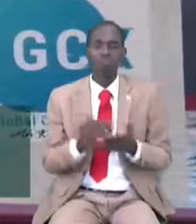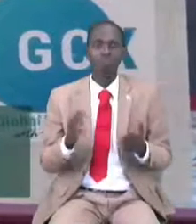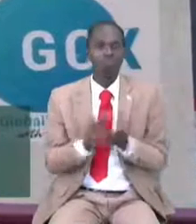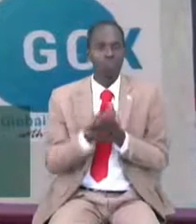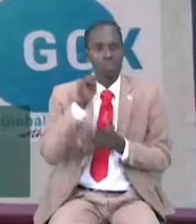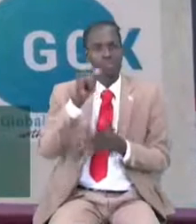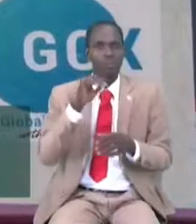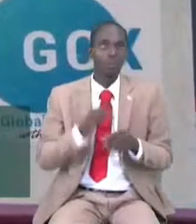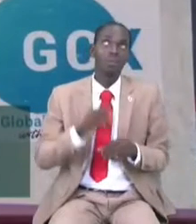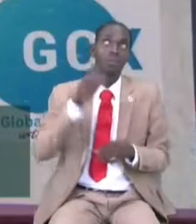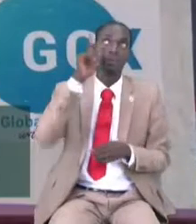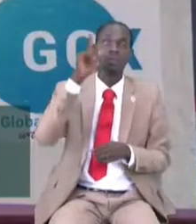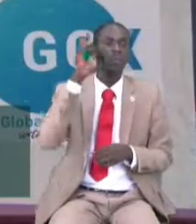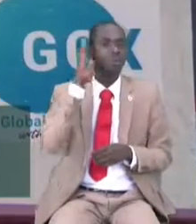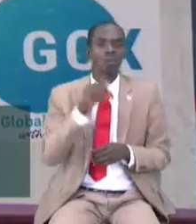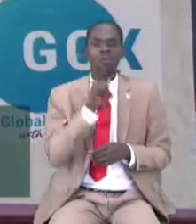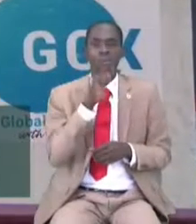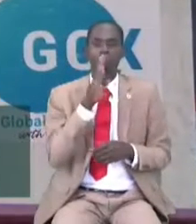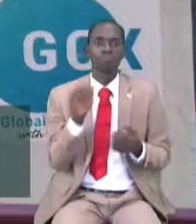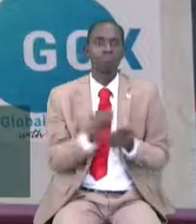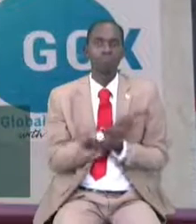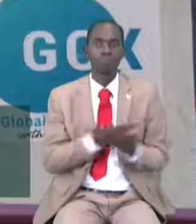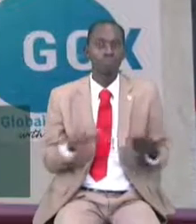Très direct, afin que